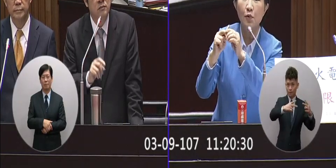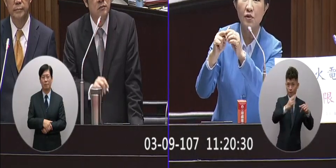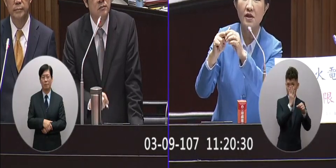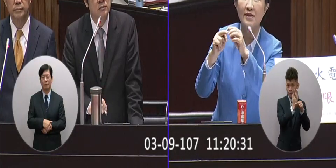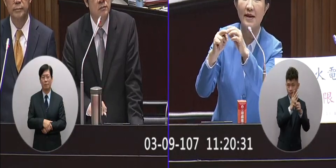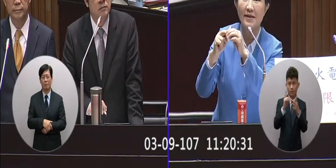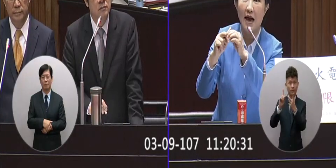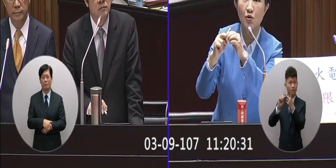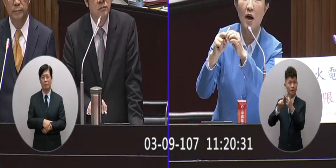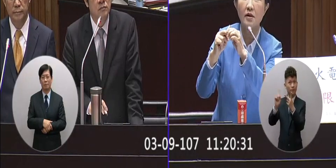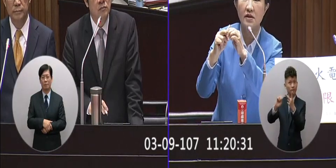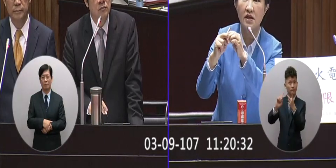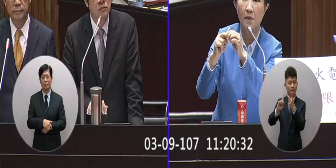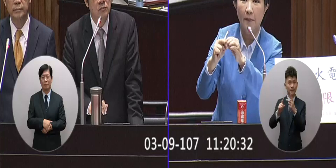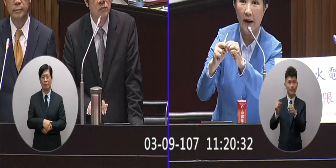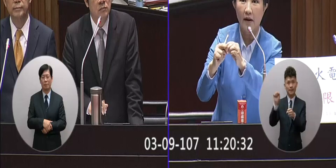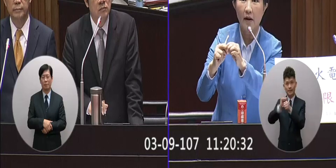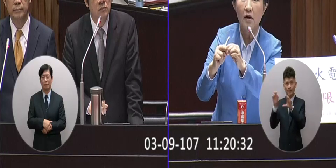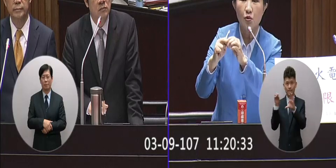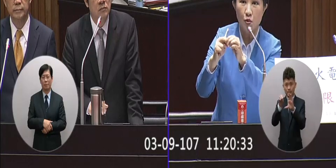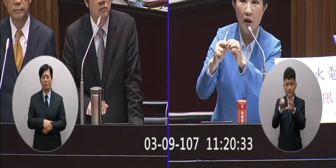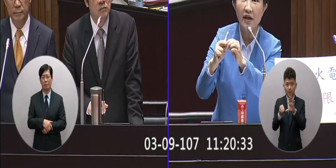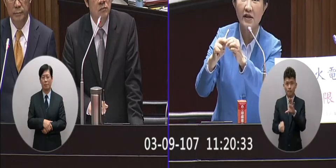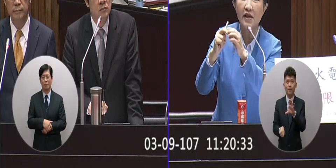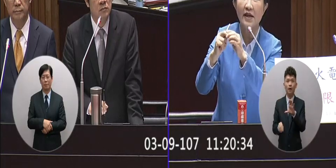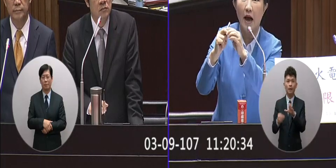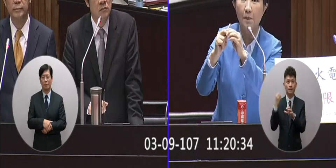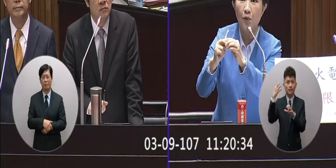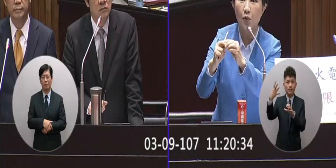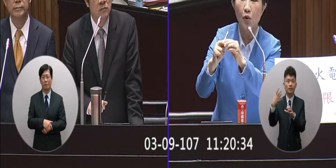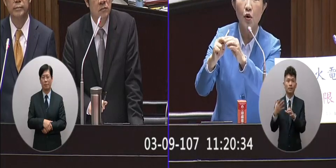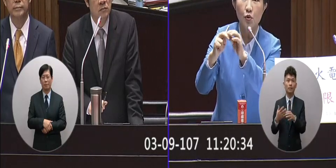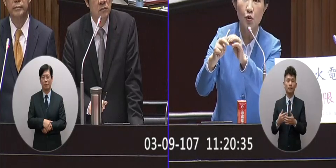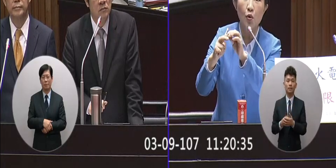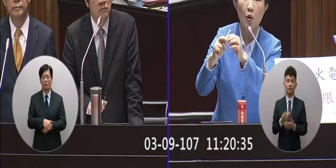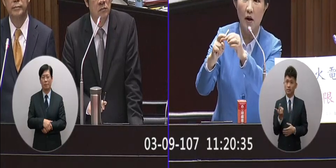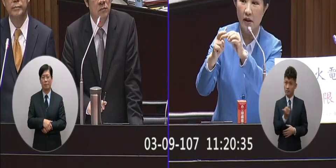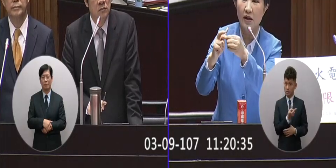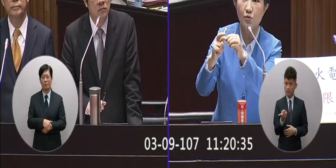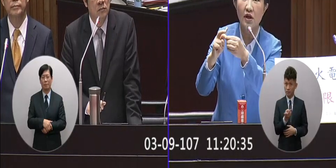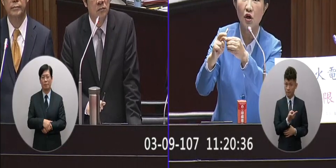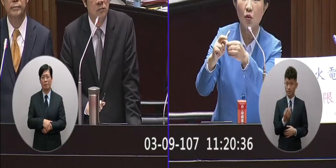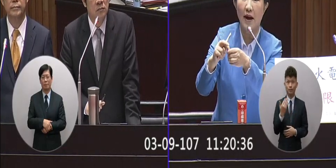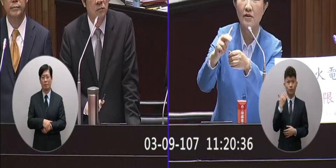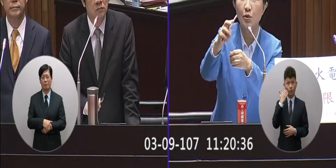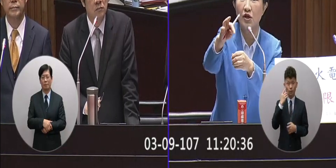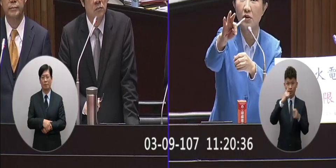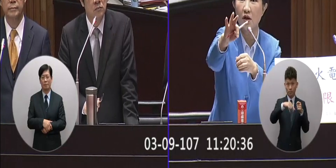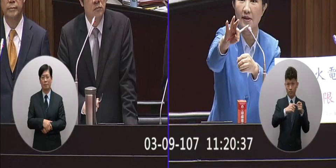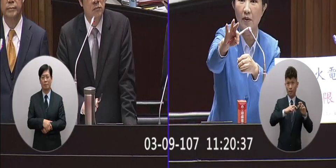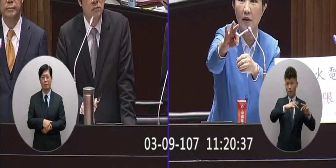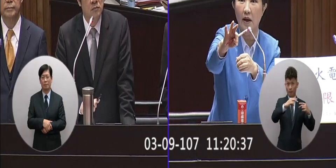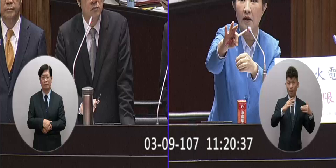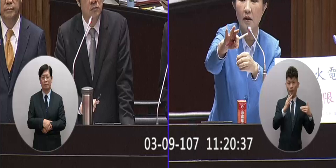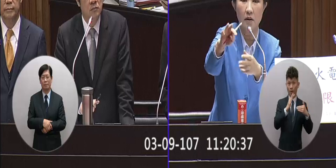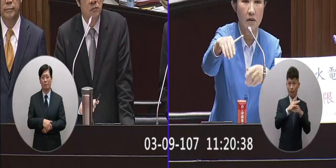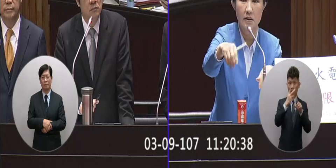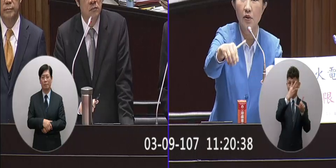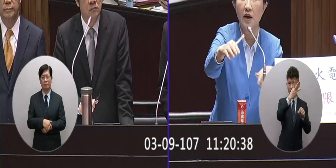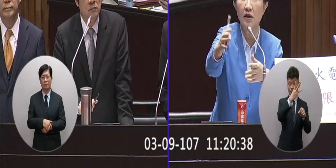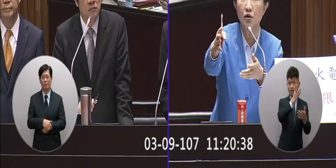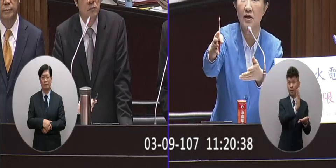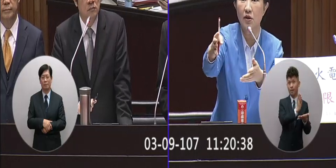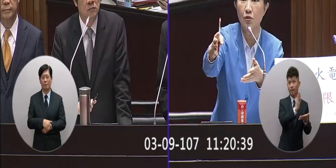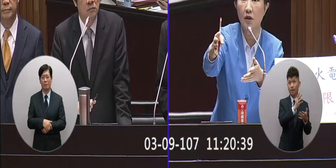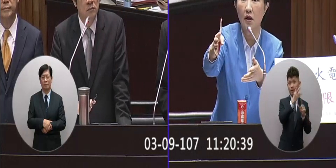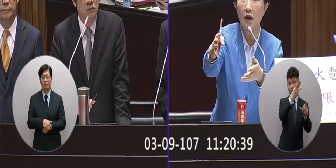另外一部是在加装设备，所以这两部如果一个税修完，税修到三月，